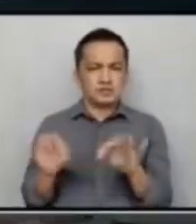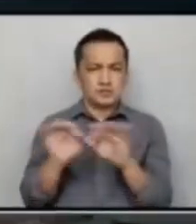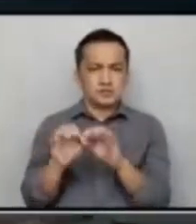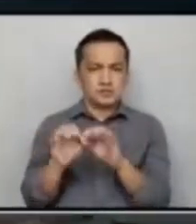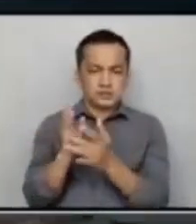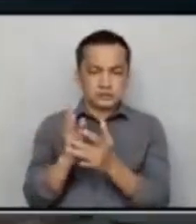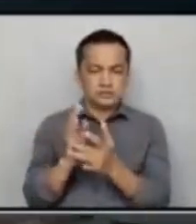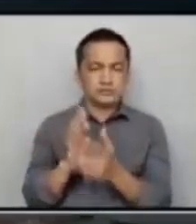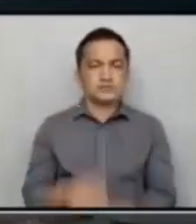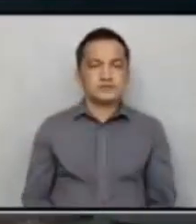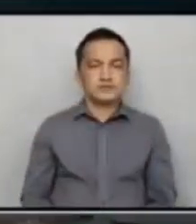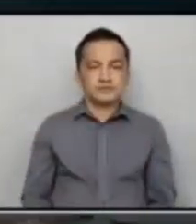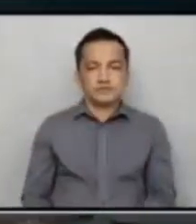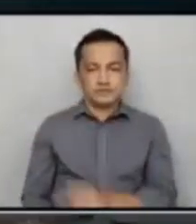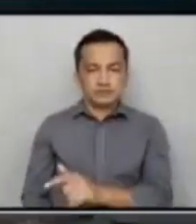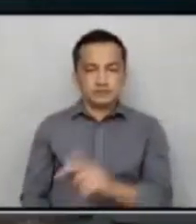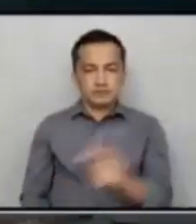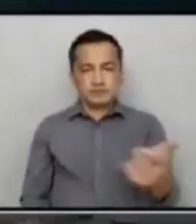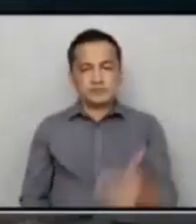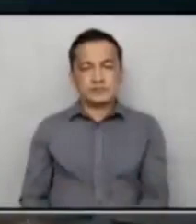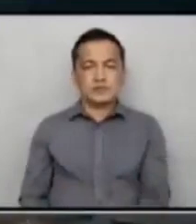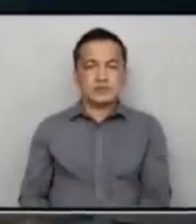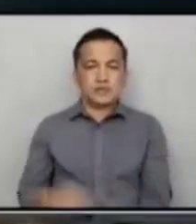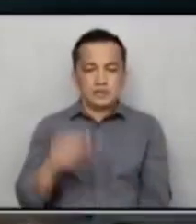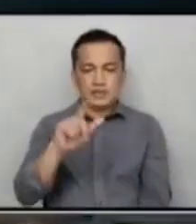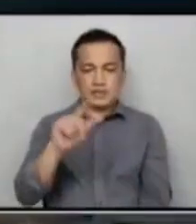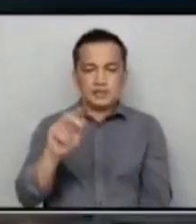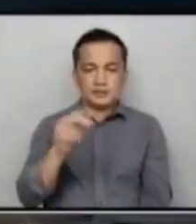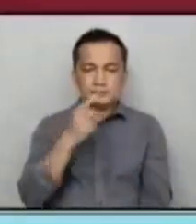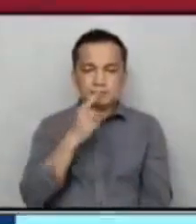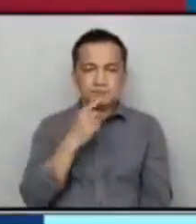Alan Francisco sa detalye. Rise and shine, Alan.